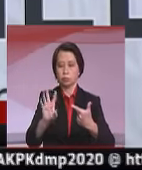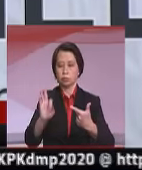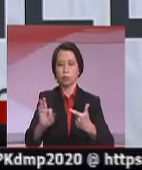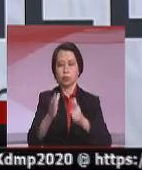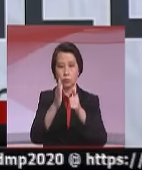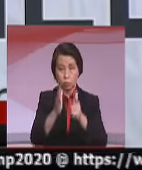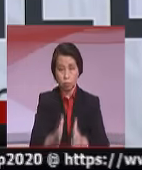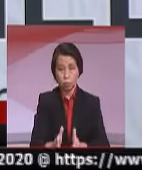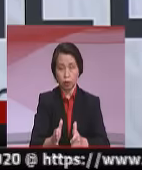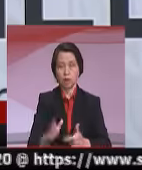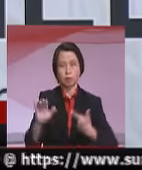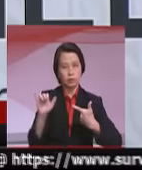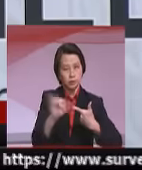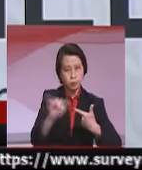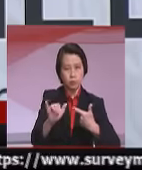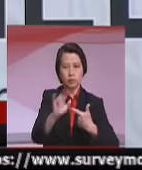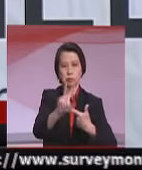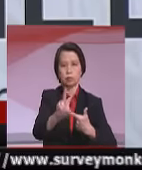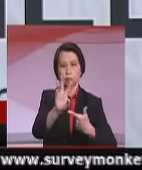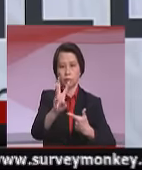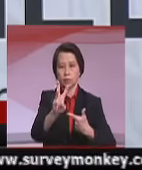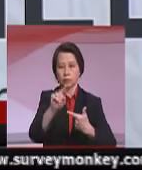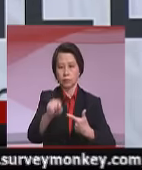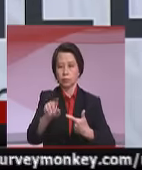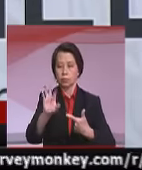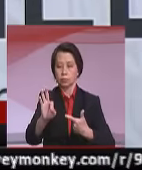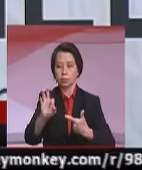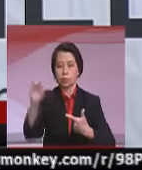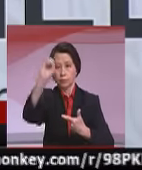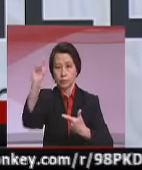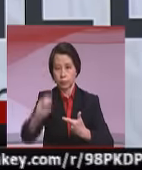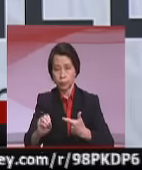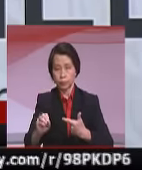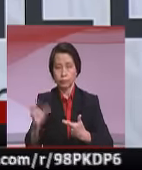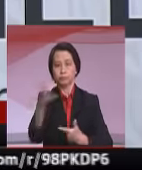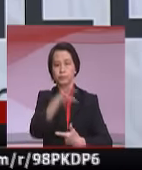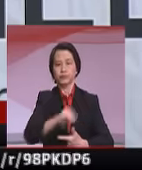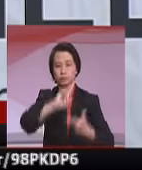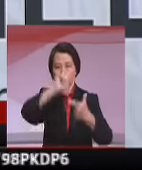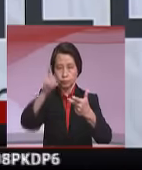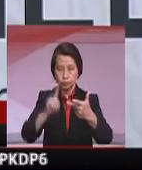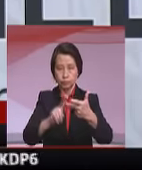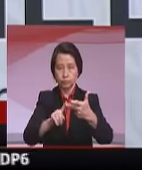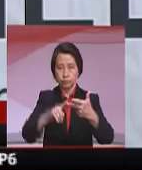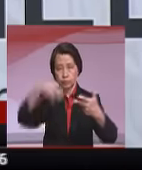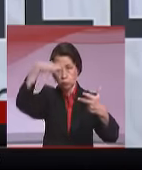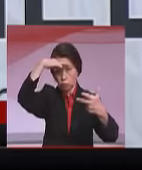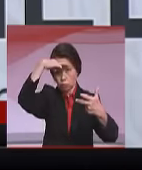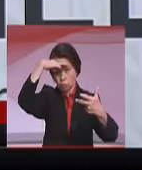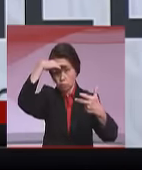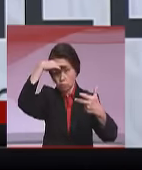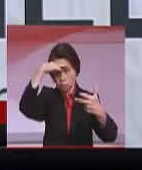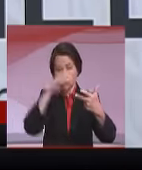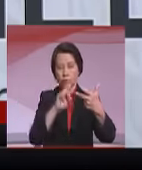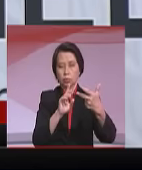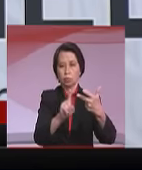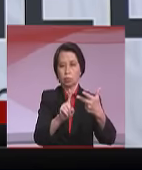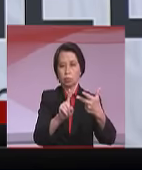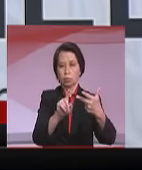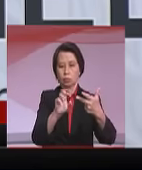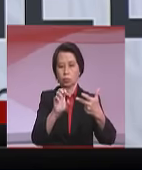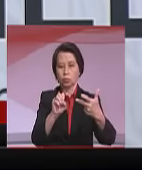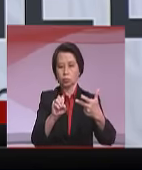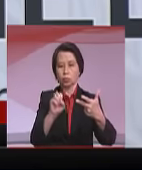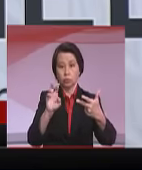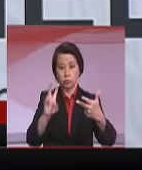229 kes, iaitu bersamaan dengan 26.9%, dan diikuti dengan negeri Johor sebanyak 102